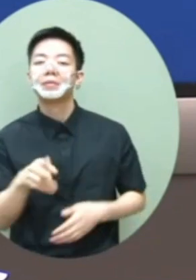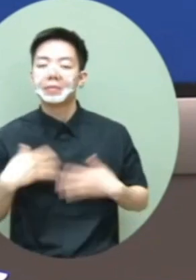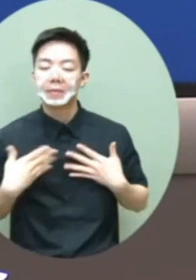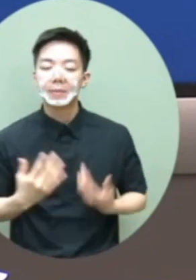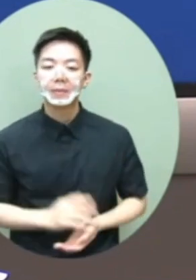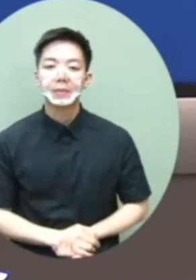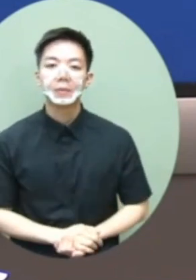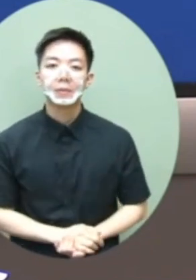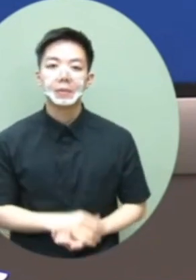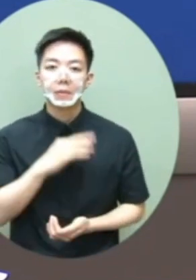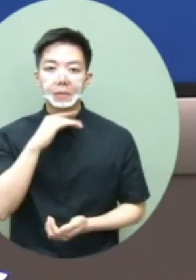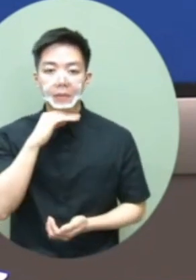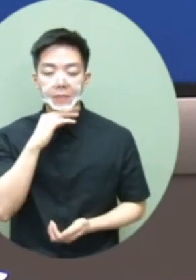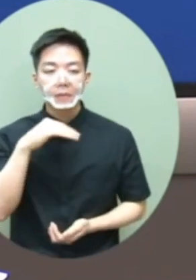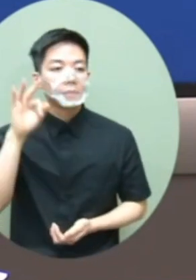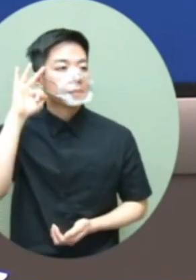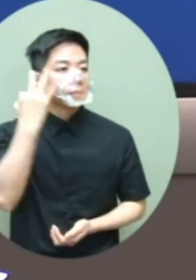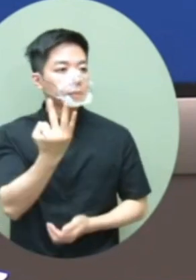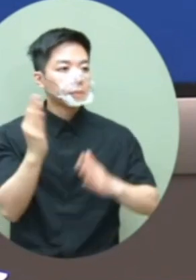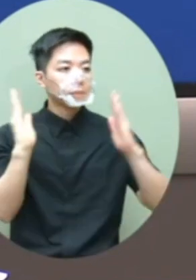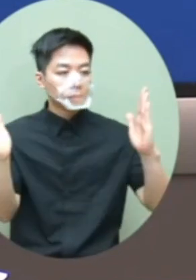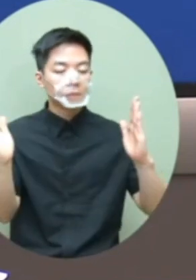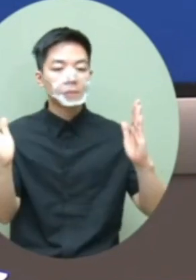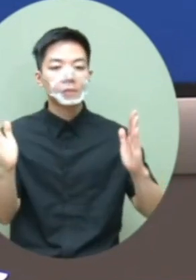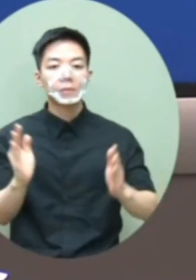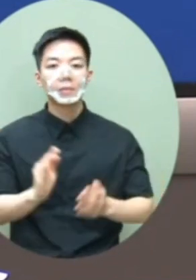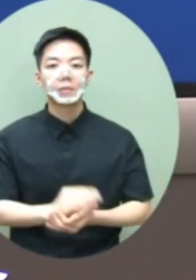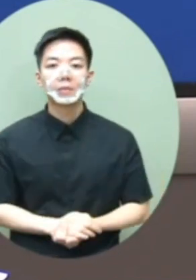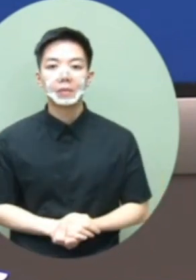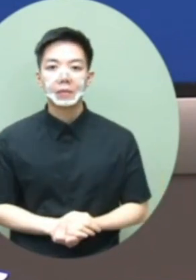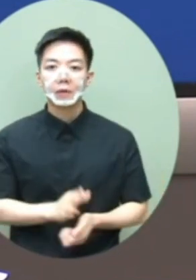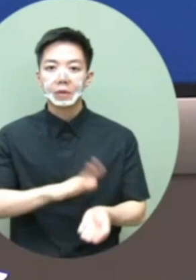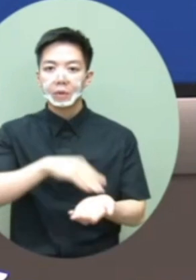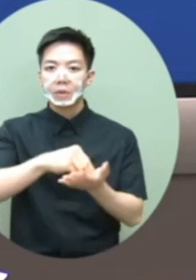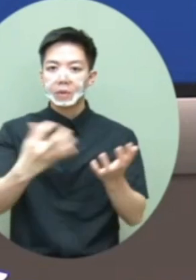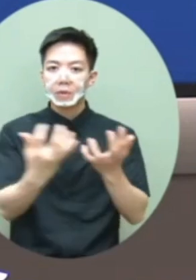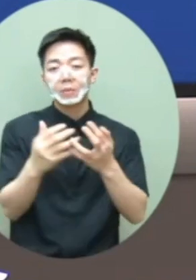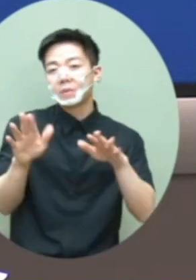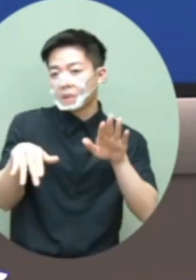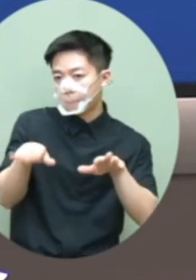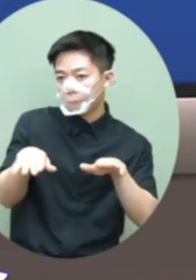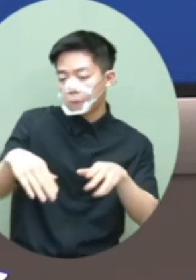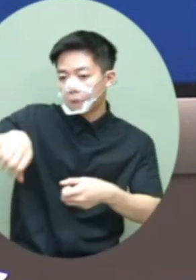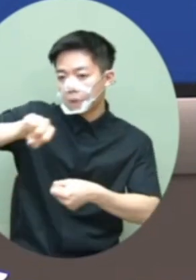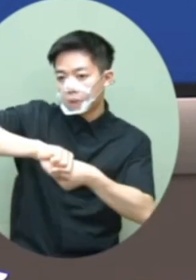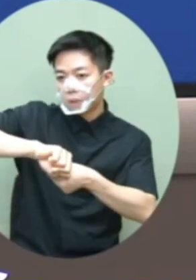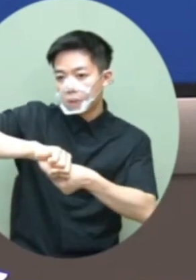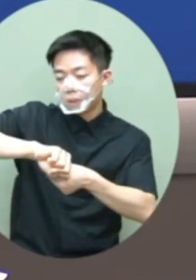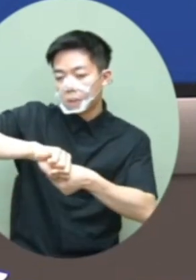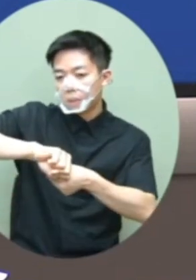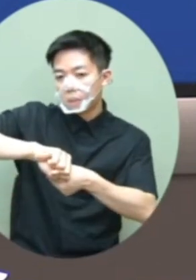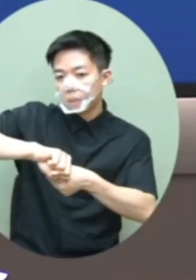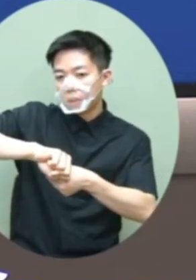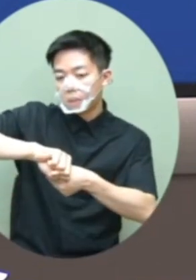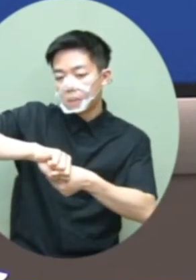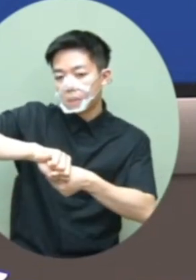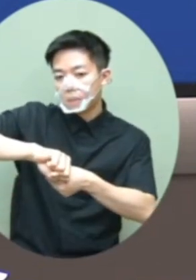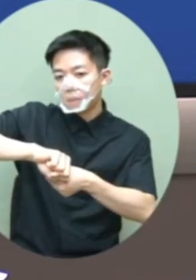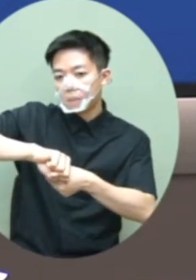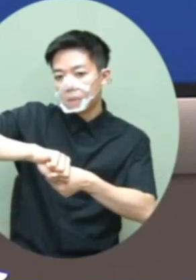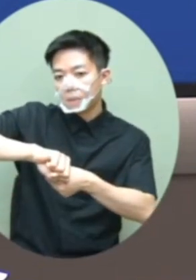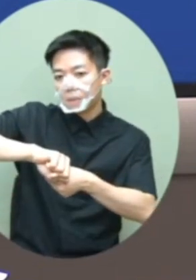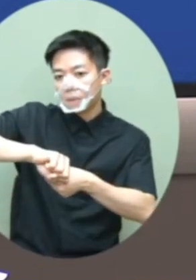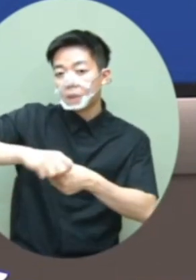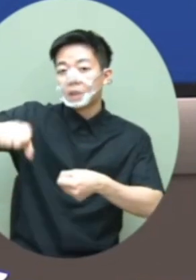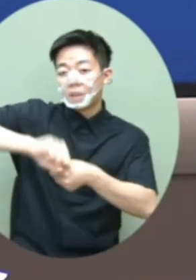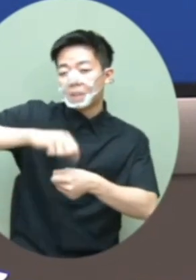如果係繼續呢三日都係咁樣嘅軌跡咧，即係佢會升，但係唔係好